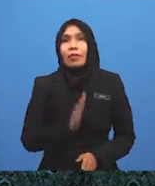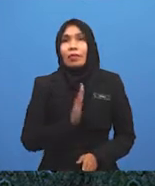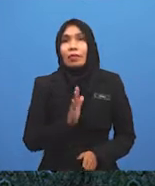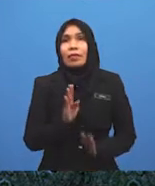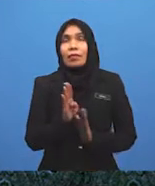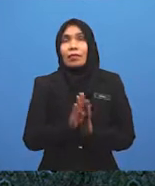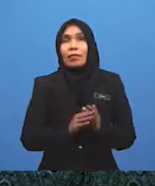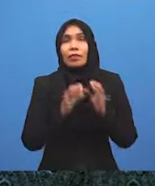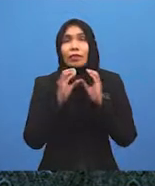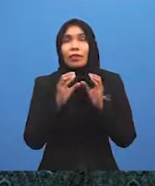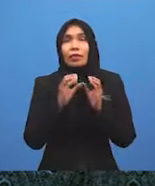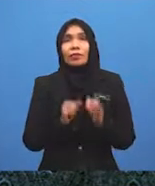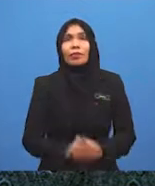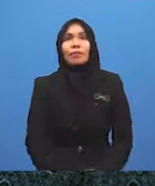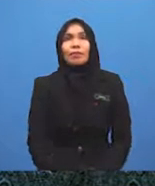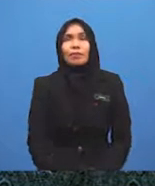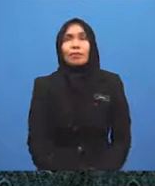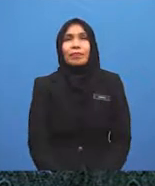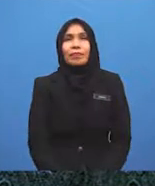Cuba lihat gambar-gambar ini.